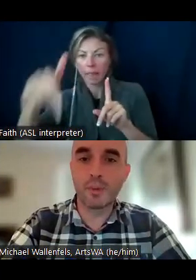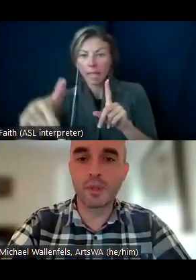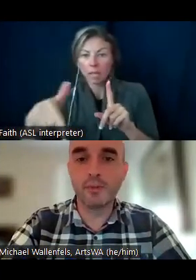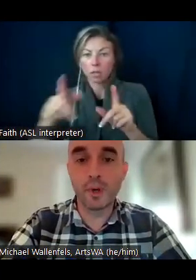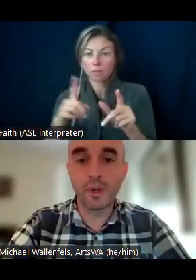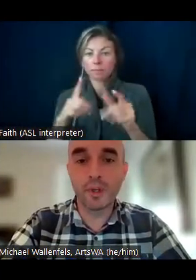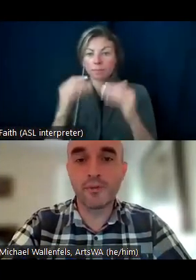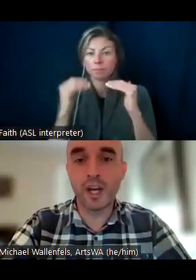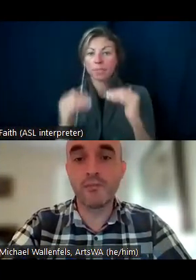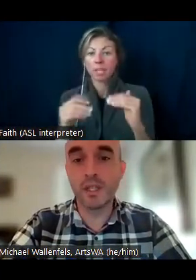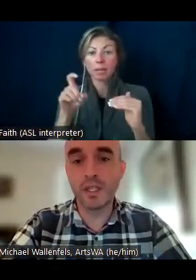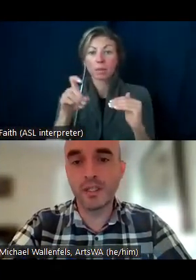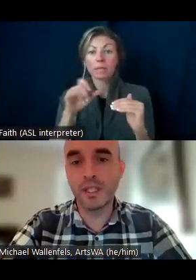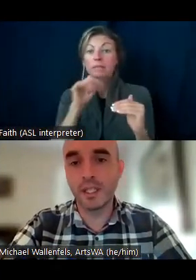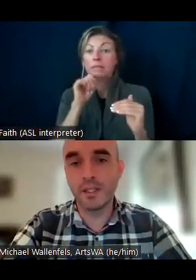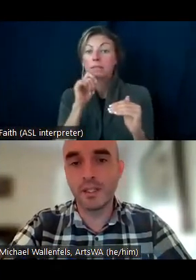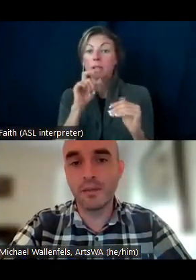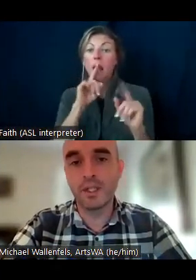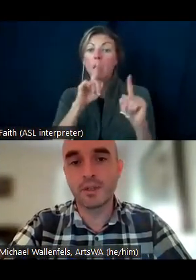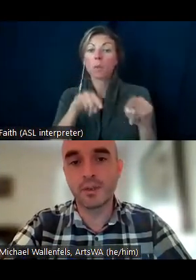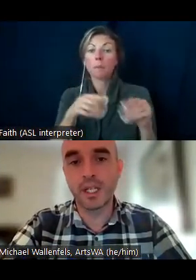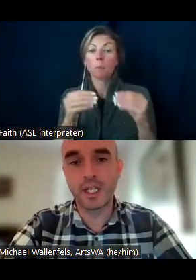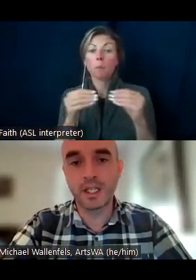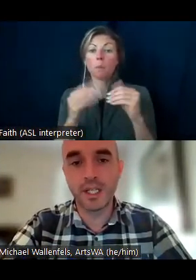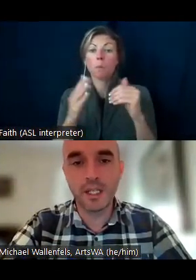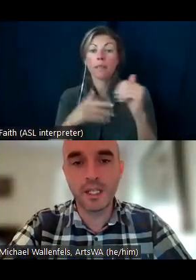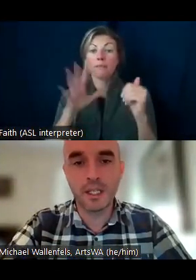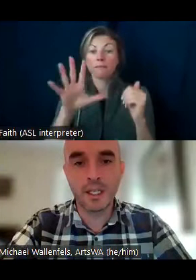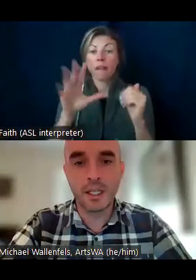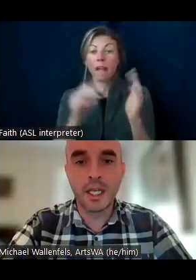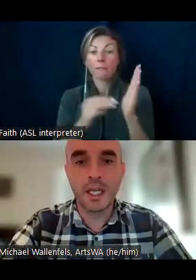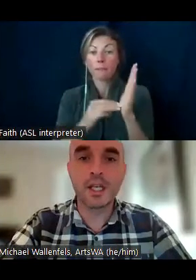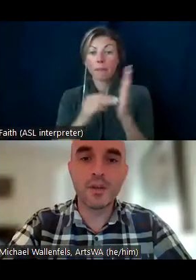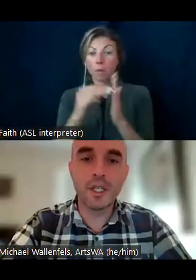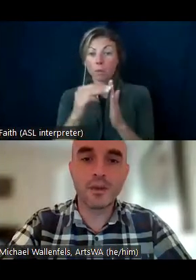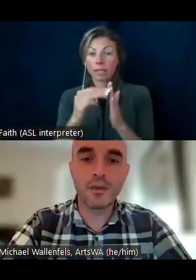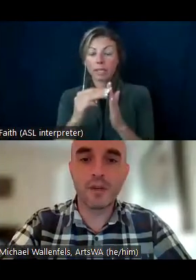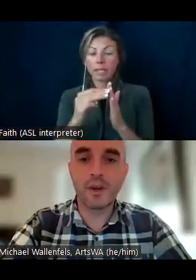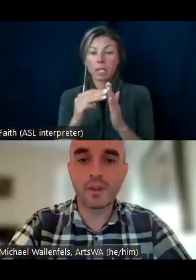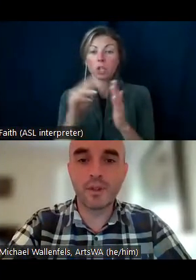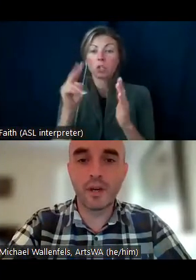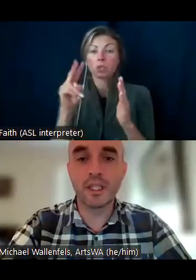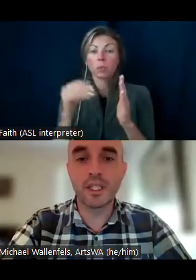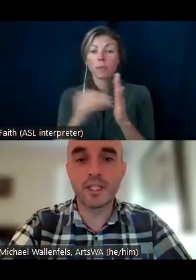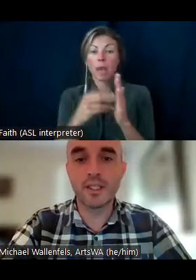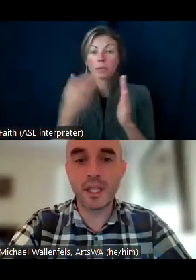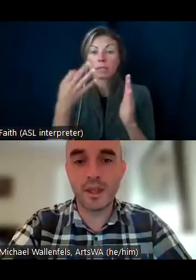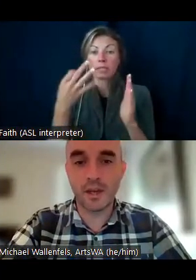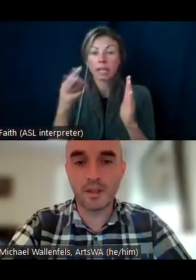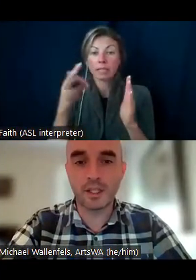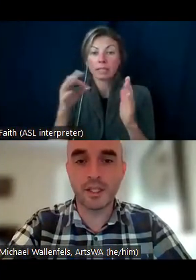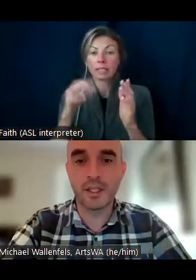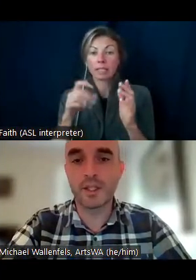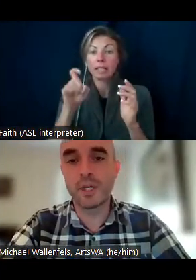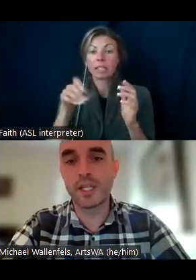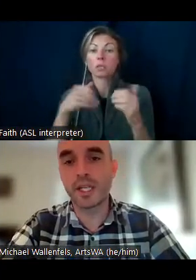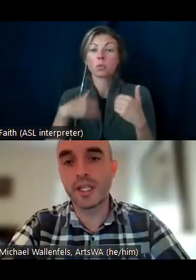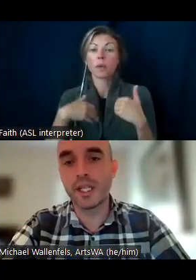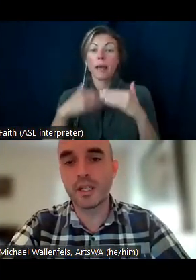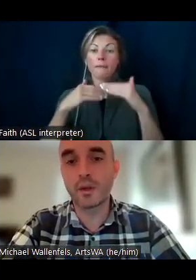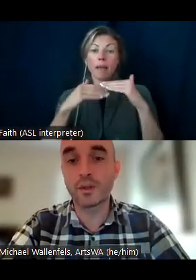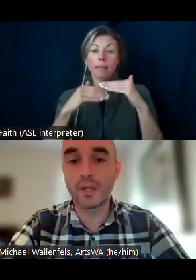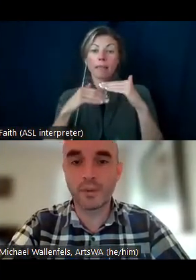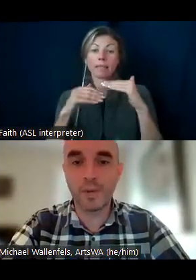신청서에 그 다음에 2019년에 500만 불 이상의 소득을 보고하면은 안 되고요. 그 다음에 하지만은